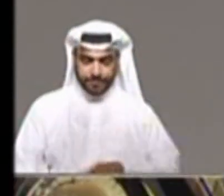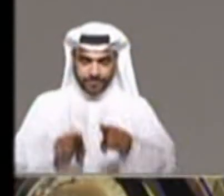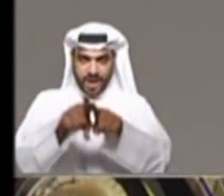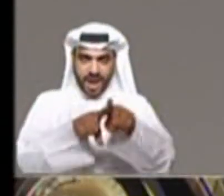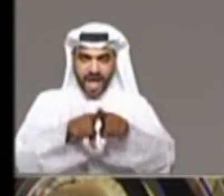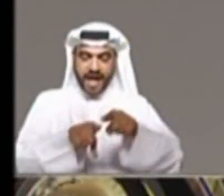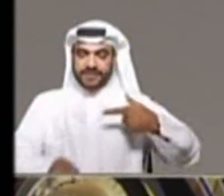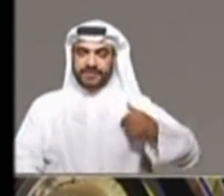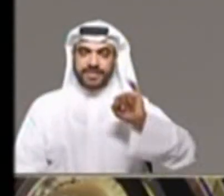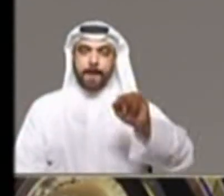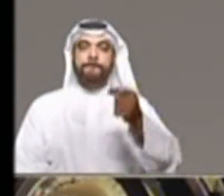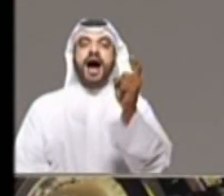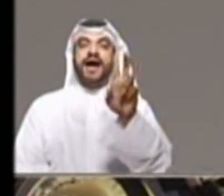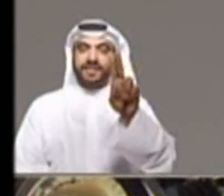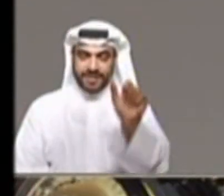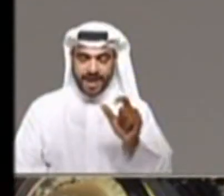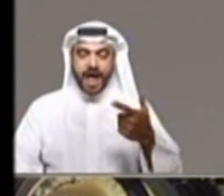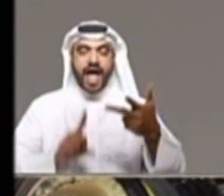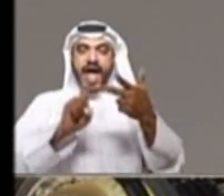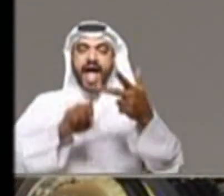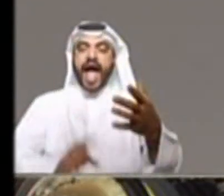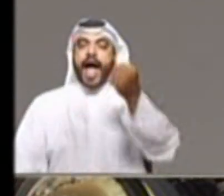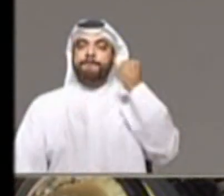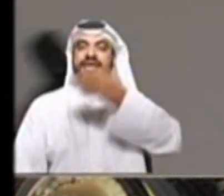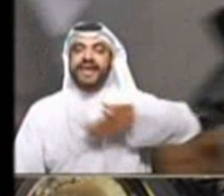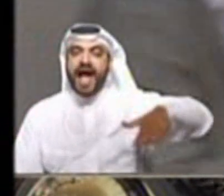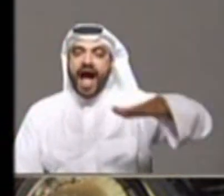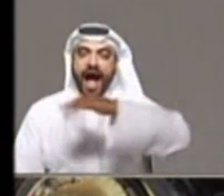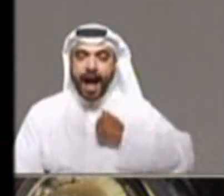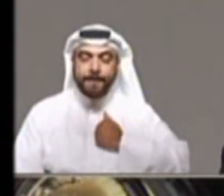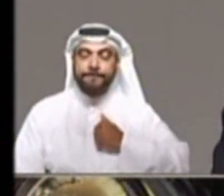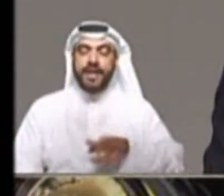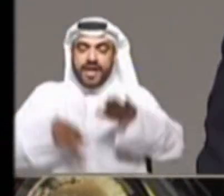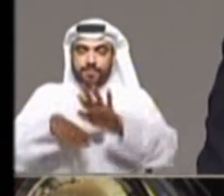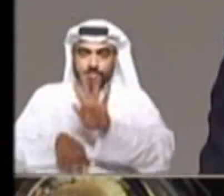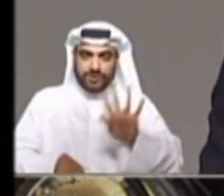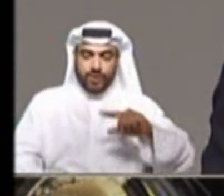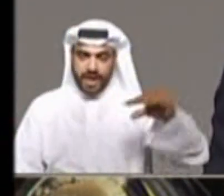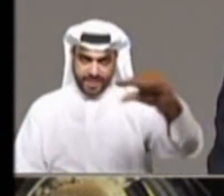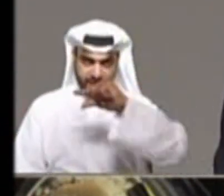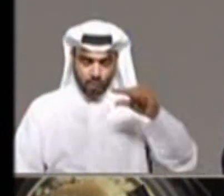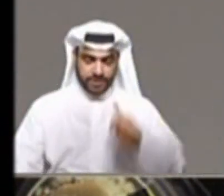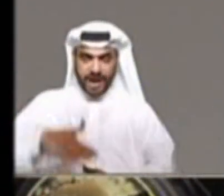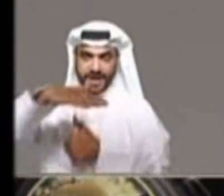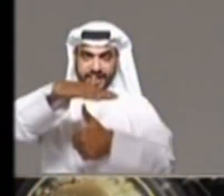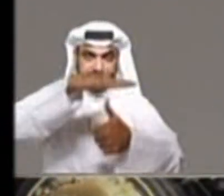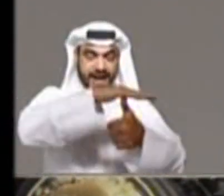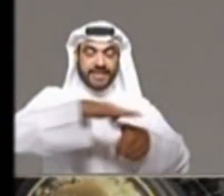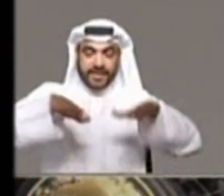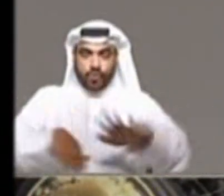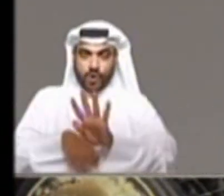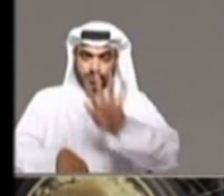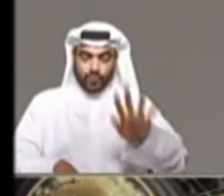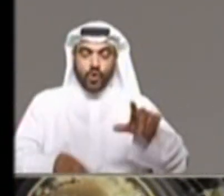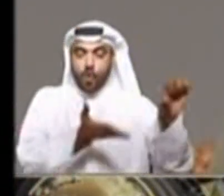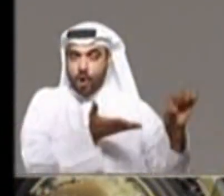مارتن كونغ أمين عام الاتحاد البرلماني الدولي، أصحاب المعالي والسعادة رؤساء البرلمانات ورؤساء